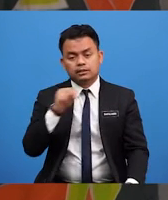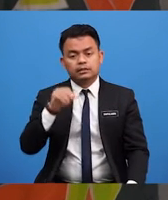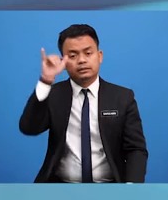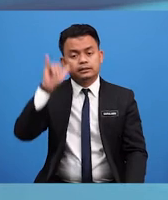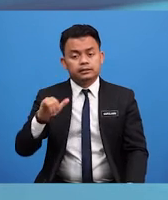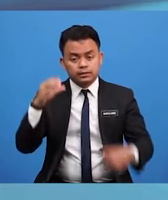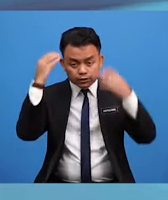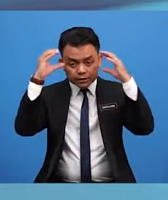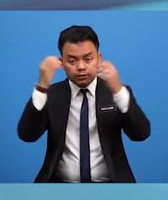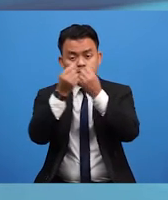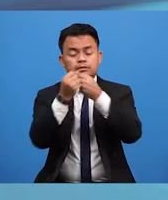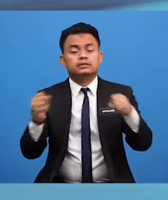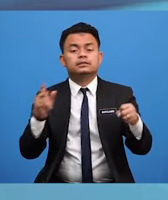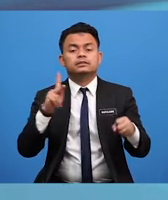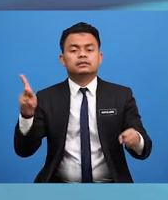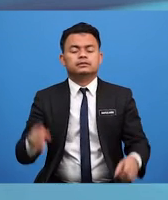sediakan.